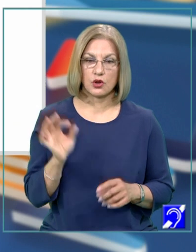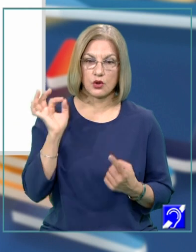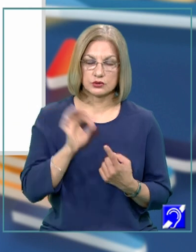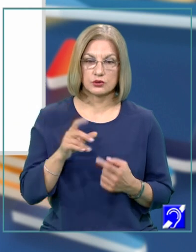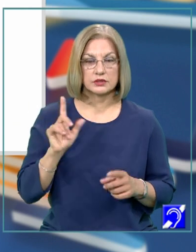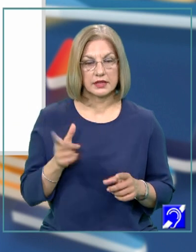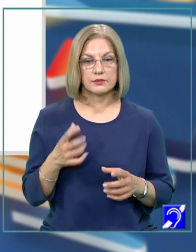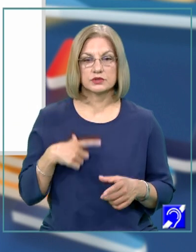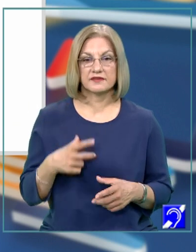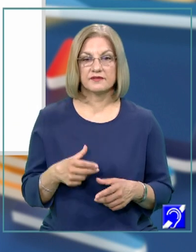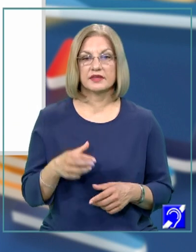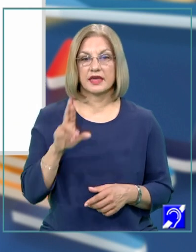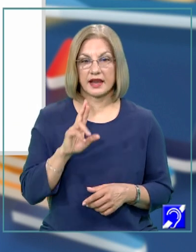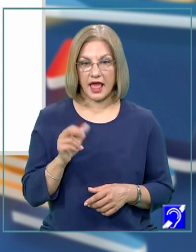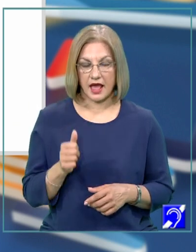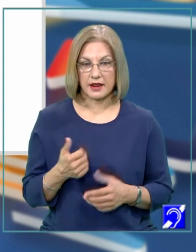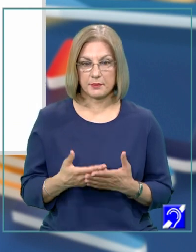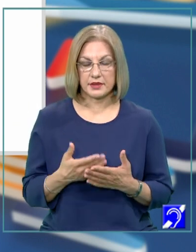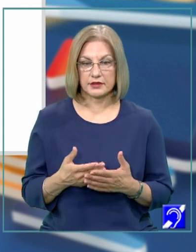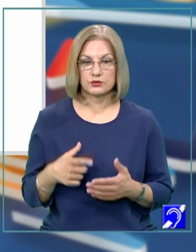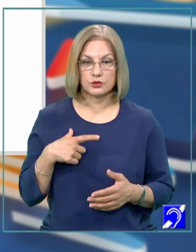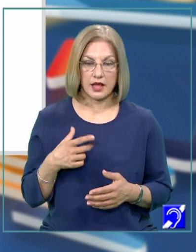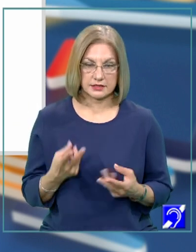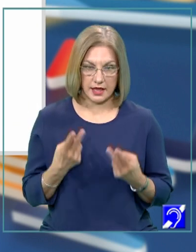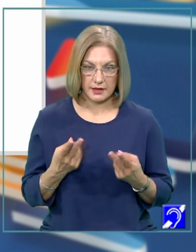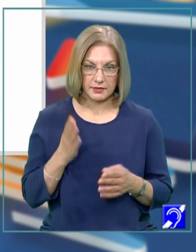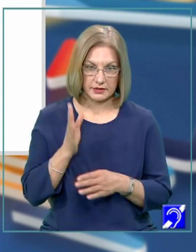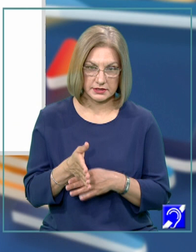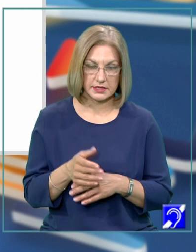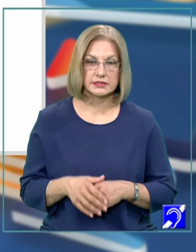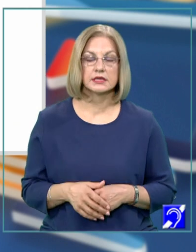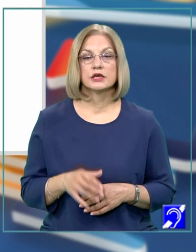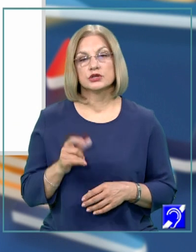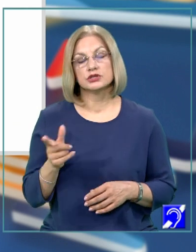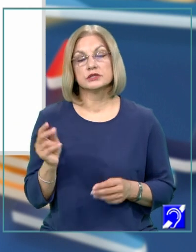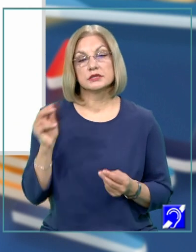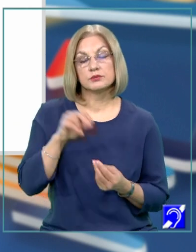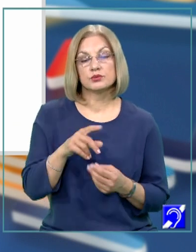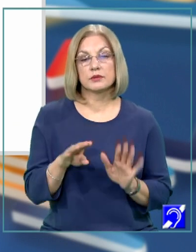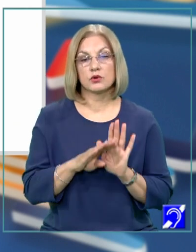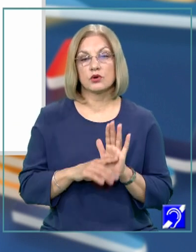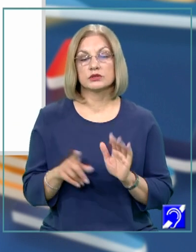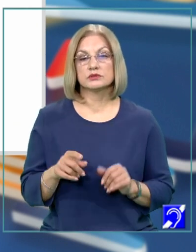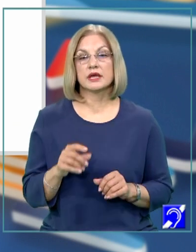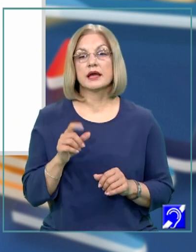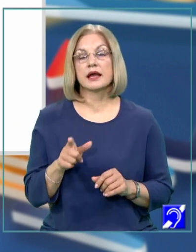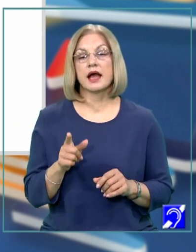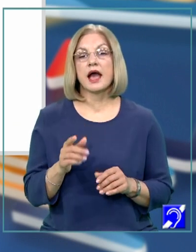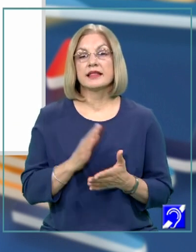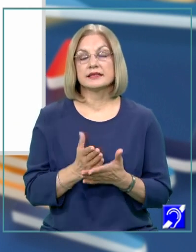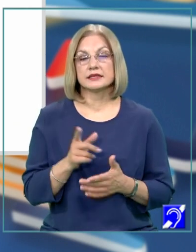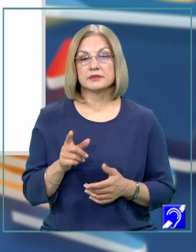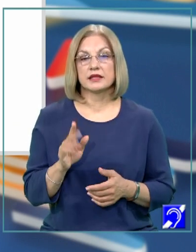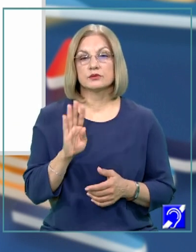trebuie să fie reale pentru a avea sens fizic Deci trebuie să impunem condiția ca discriminantul Delta